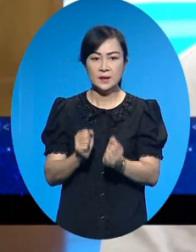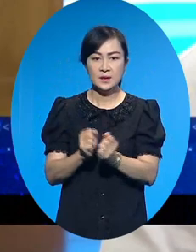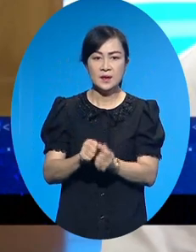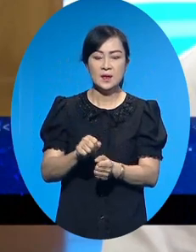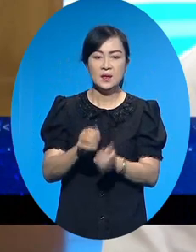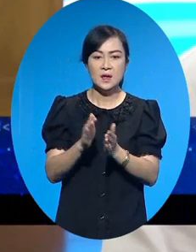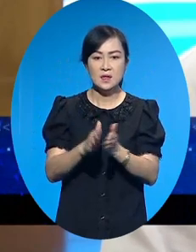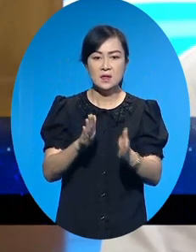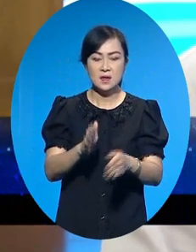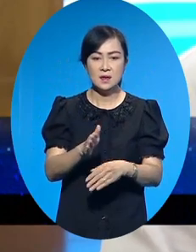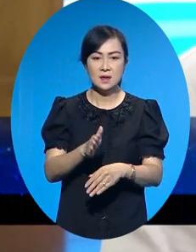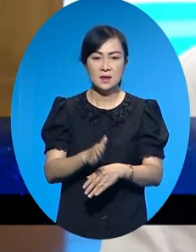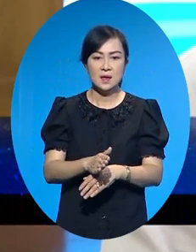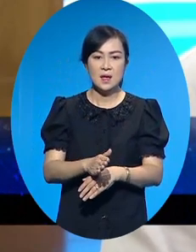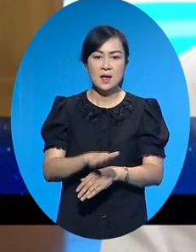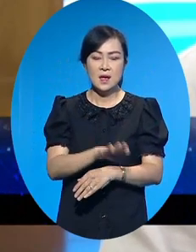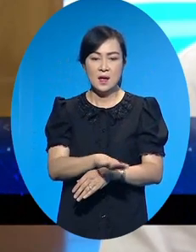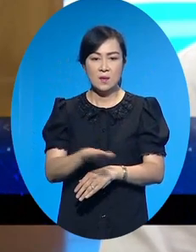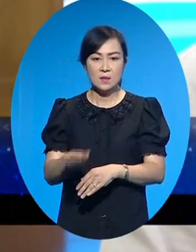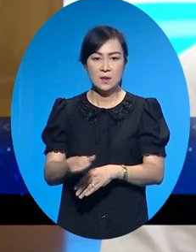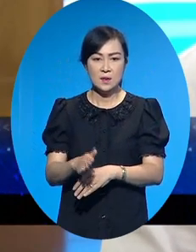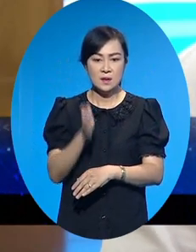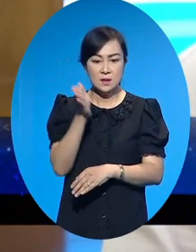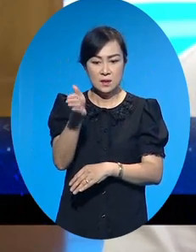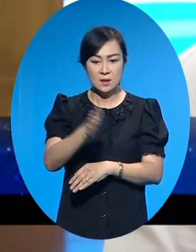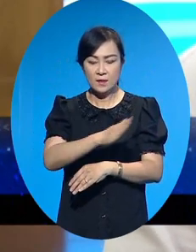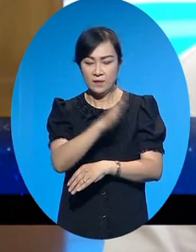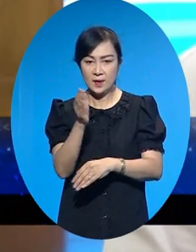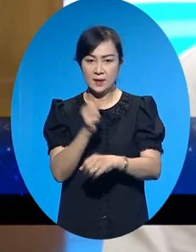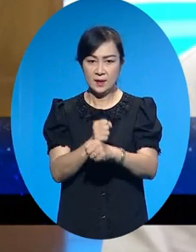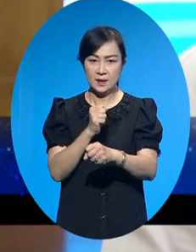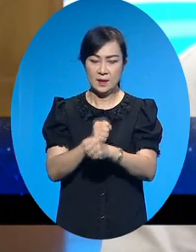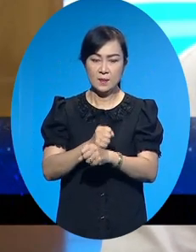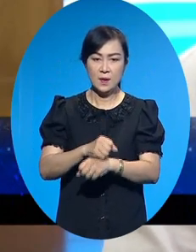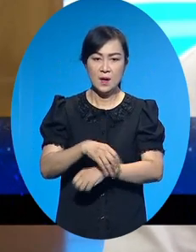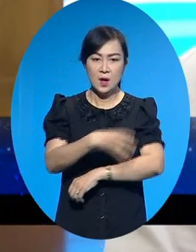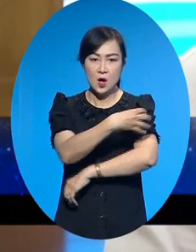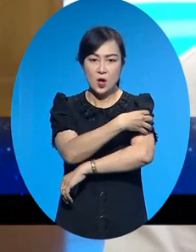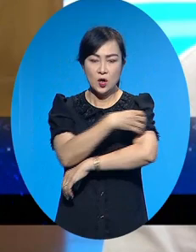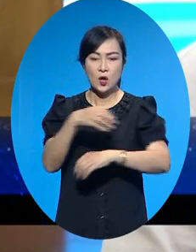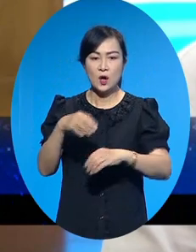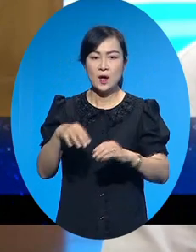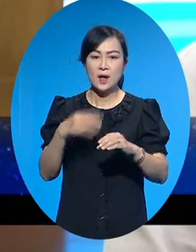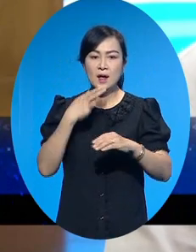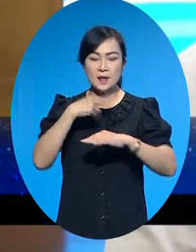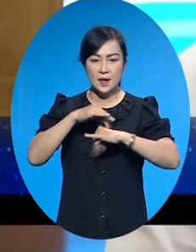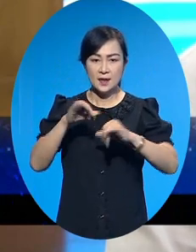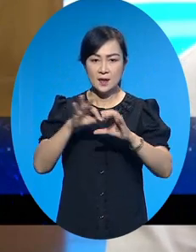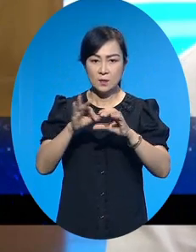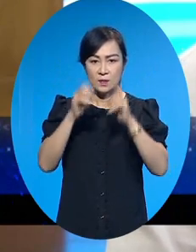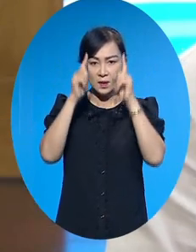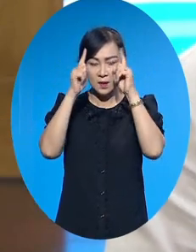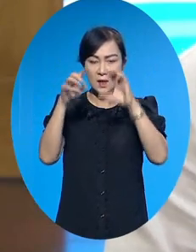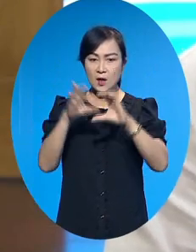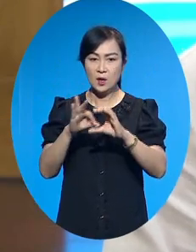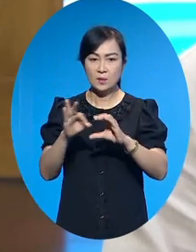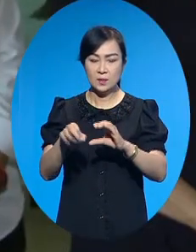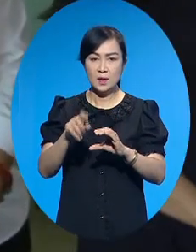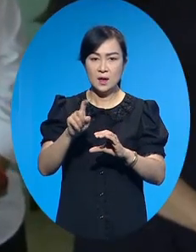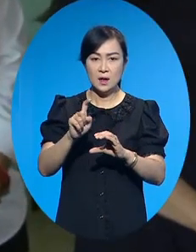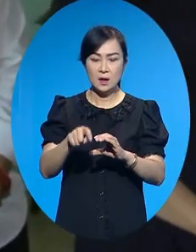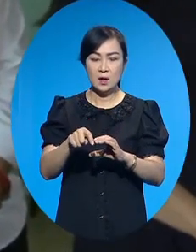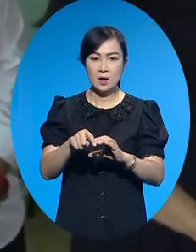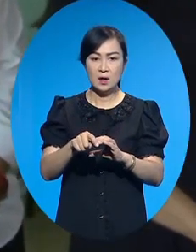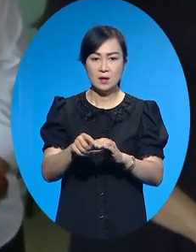có định hướng phát triển về cái nghề nghiệp thì đoàn thanh niên tổng công ty cũng như là lãnh đạo tổng công ty cũng sẽ có những